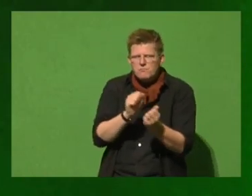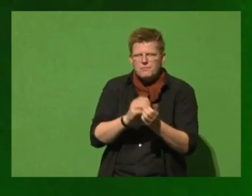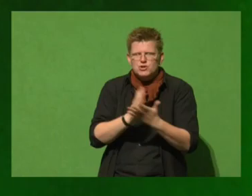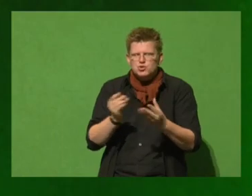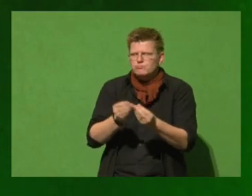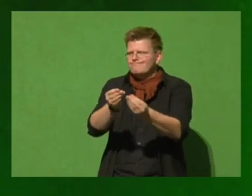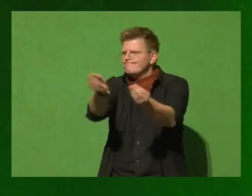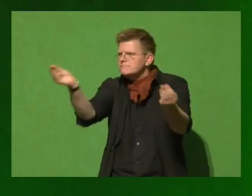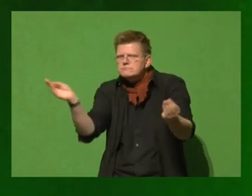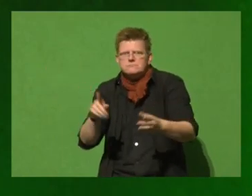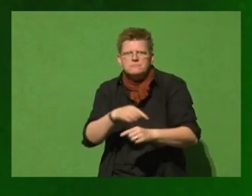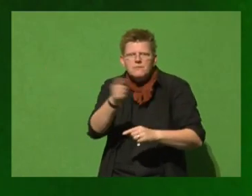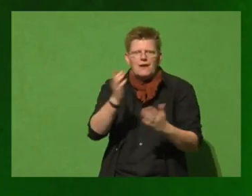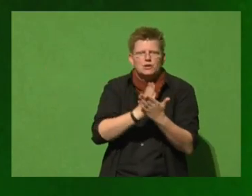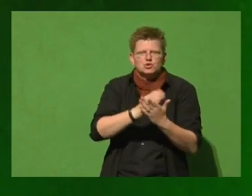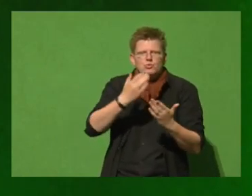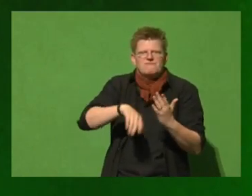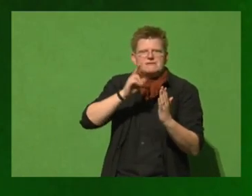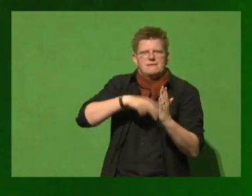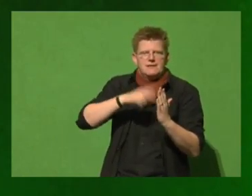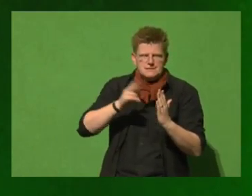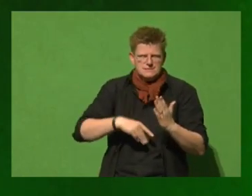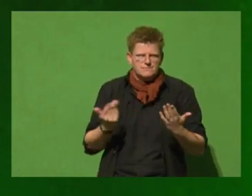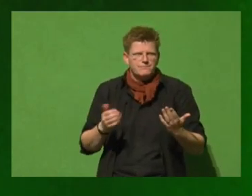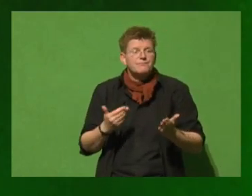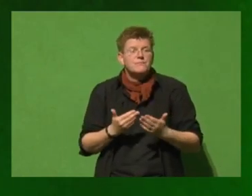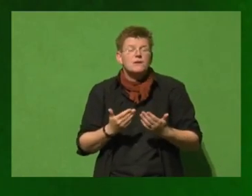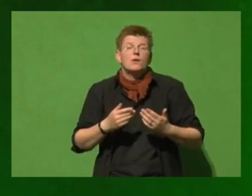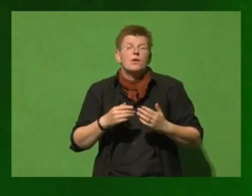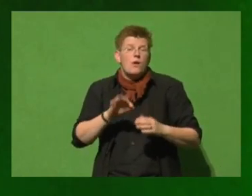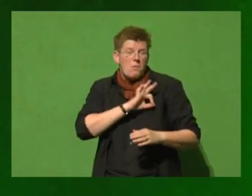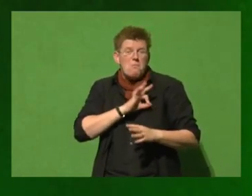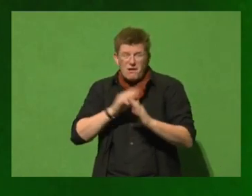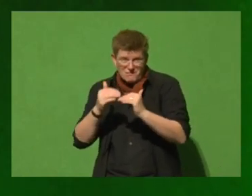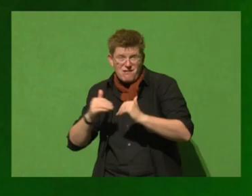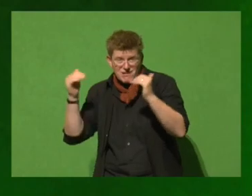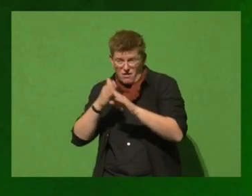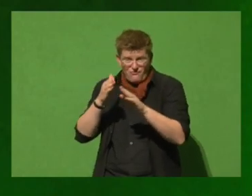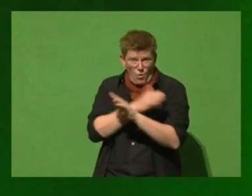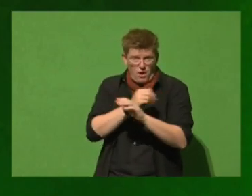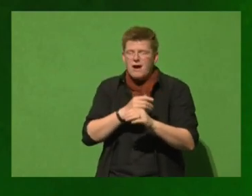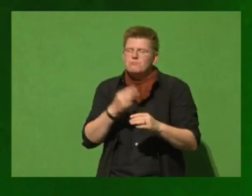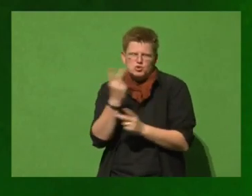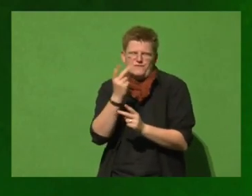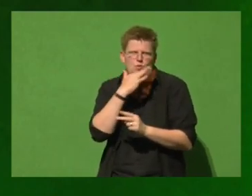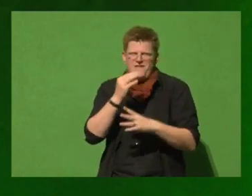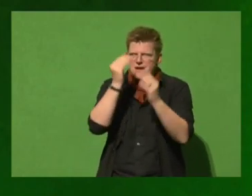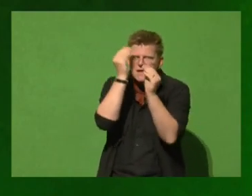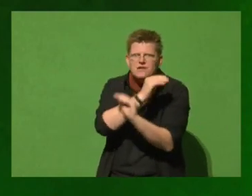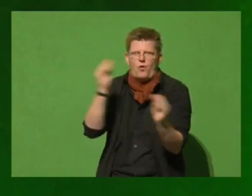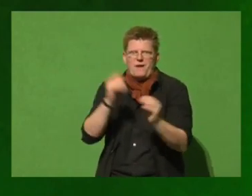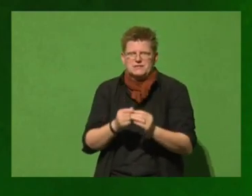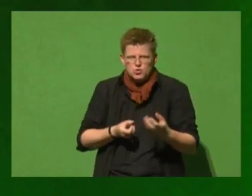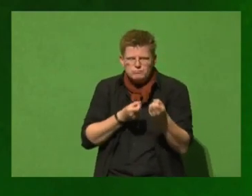bei sich liegen hat. Die Informationslage vor Parteitagen ist eh immer sehr dicht und gerade hier wollen wir den Delegierten